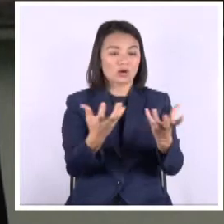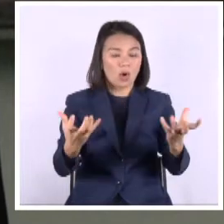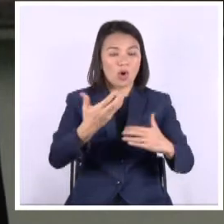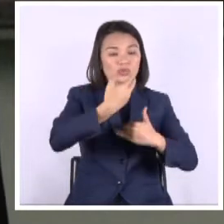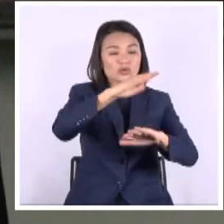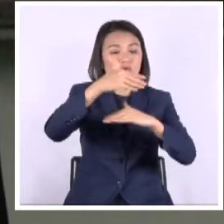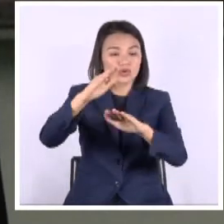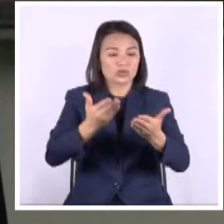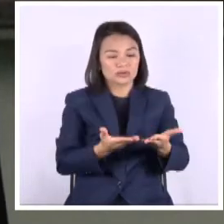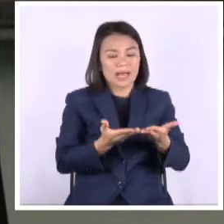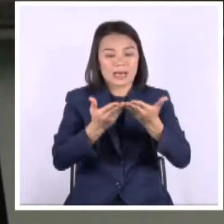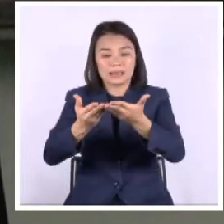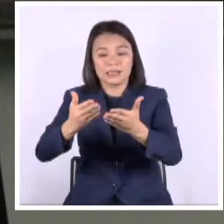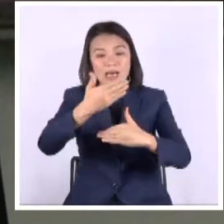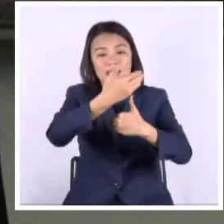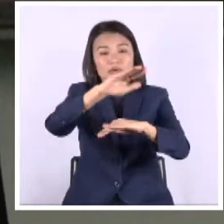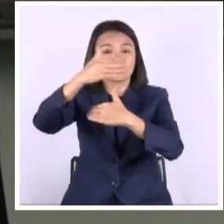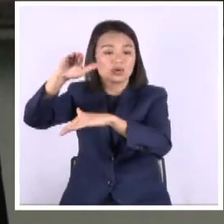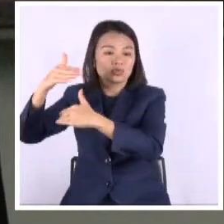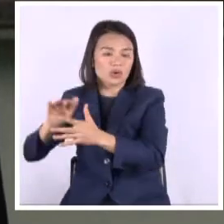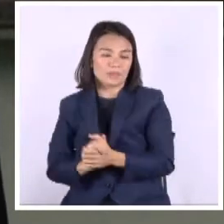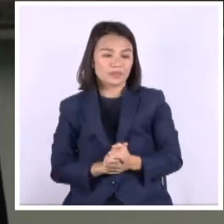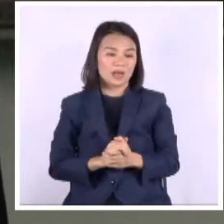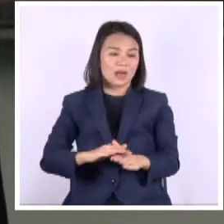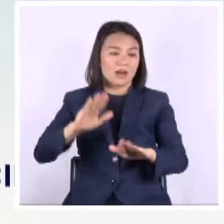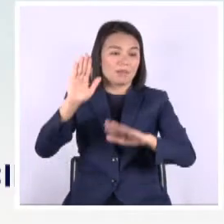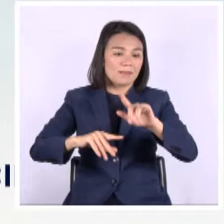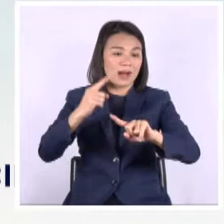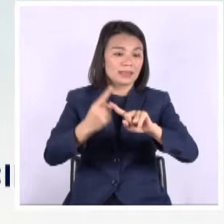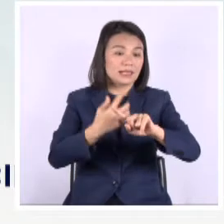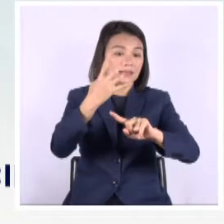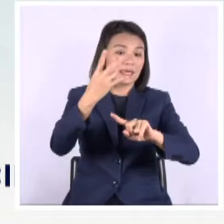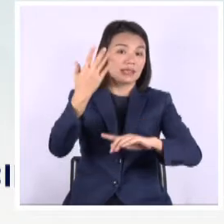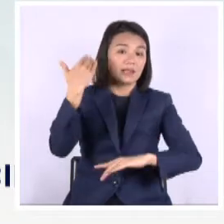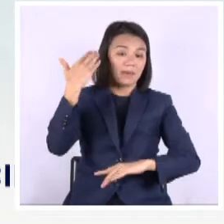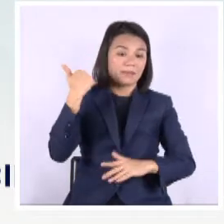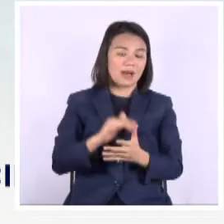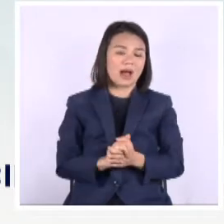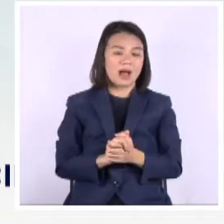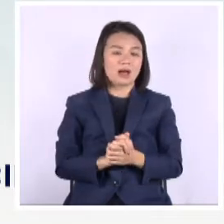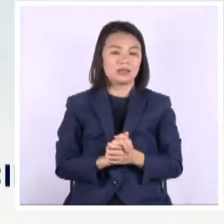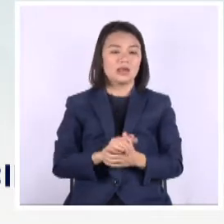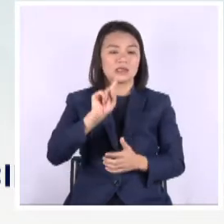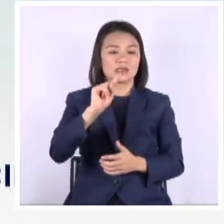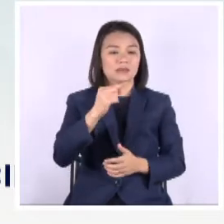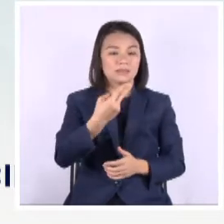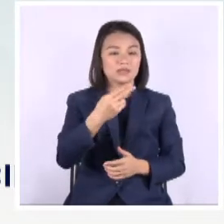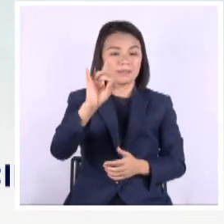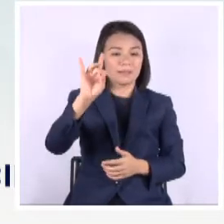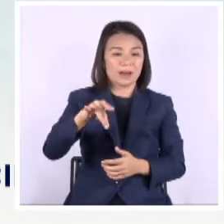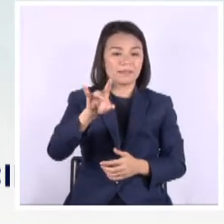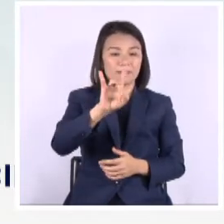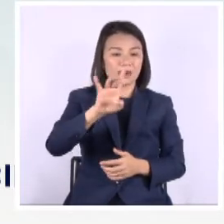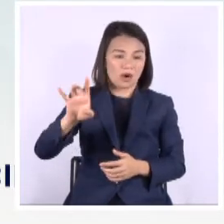แห่งประเทศไทยนะครับเปิดเผยว่าการส่งออกเดือนกรกฎาคมที่ผ่านมานะครับมีมูลค่าสิบ18800